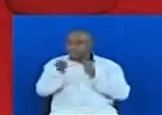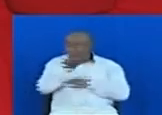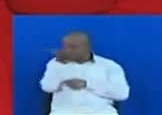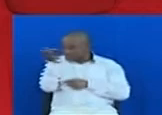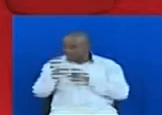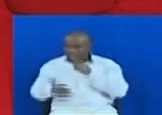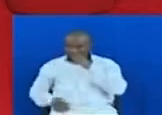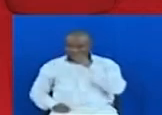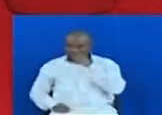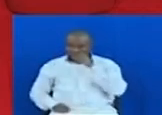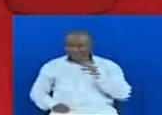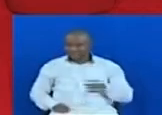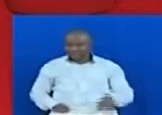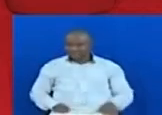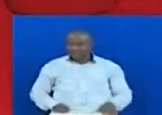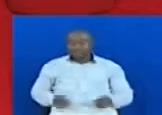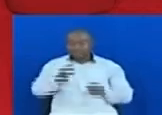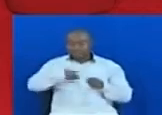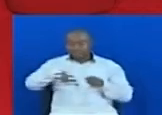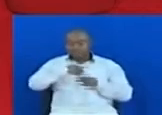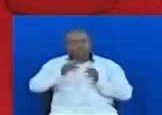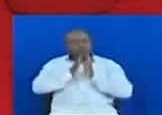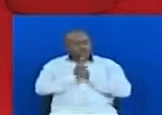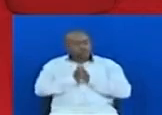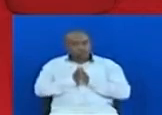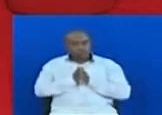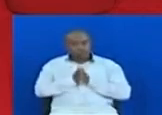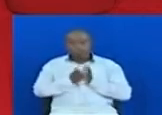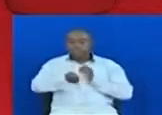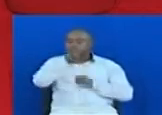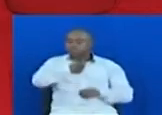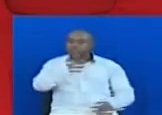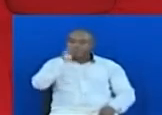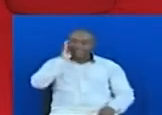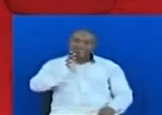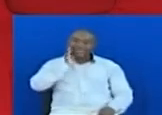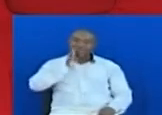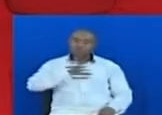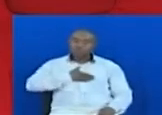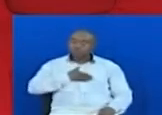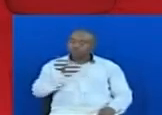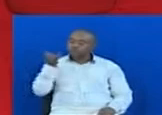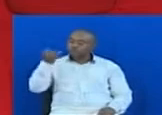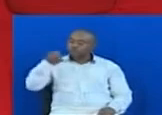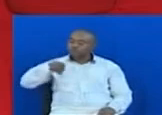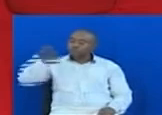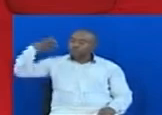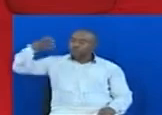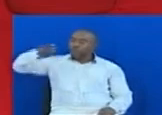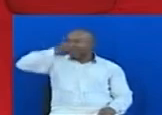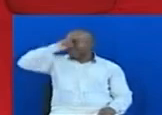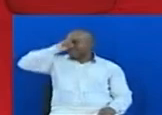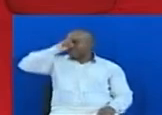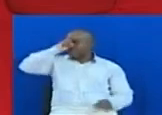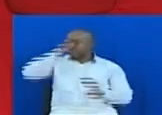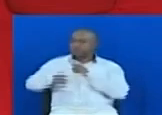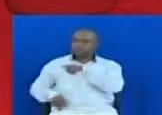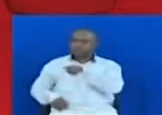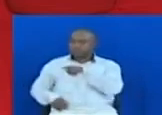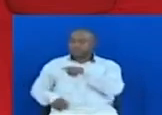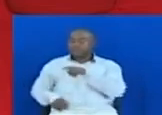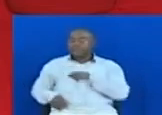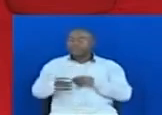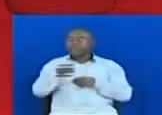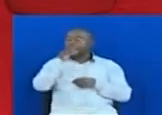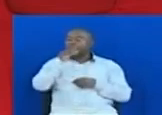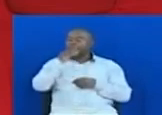Spika, ninakushukuru sana na nampongeza sana kijana mwenzangu Lijualikali kwa maneno mazuri aliyozungumza.